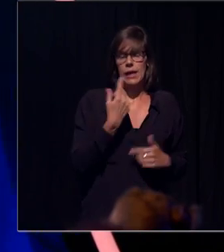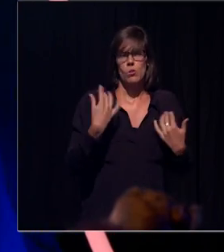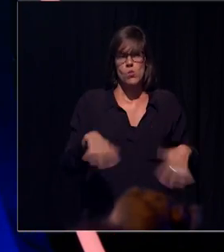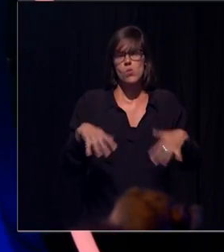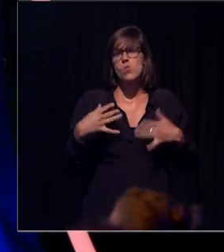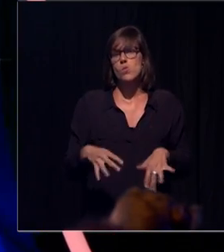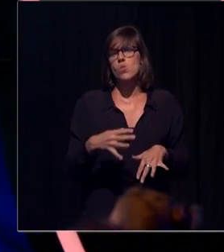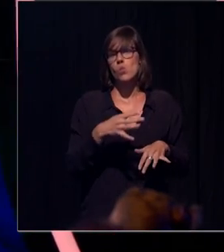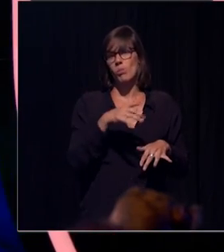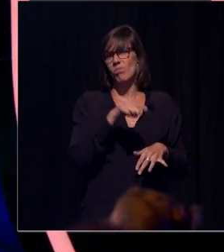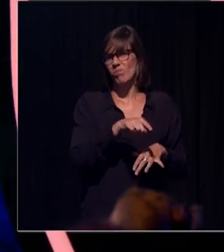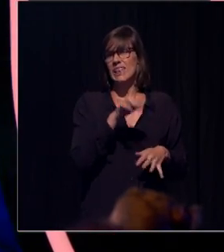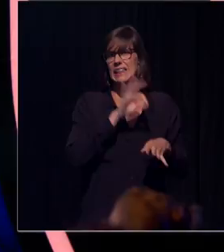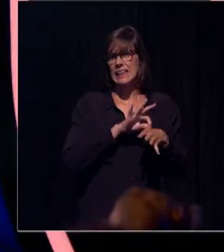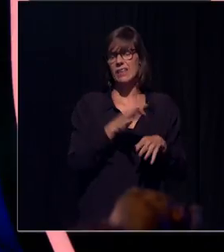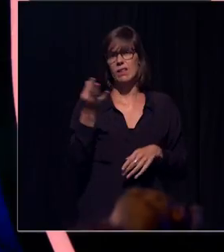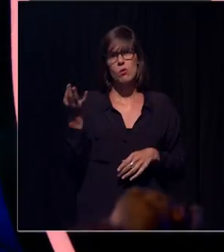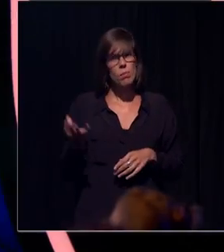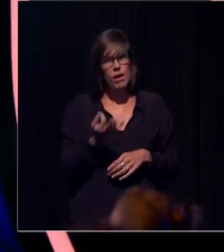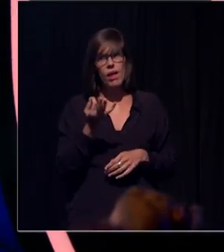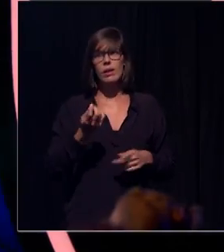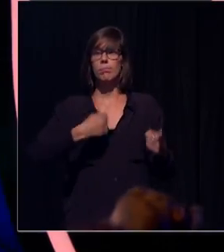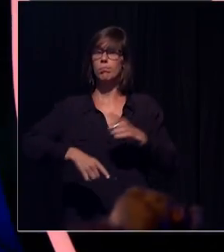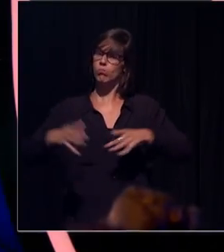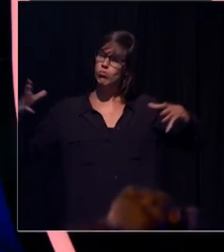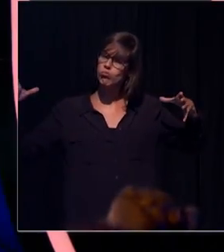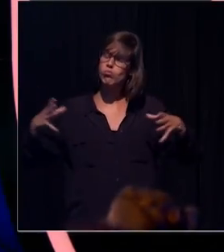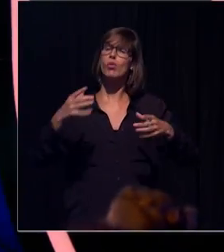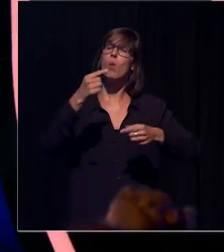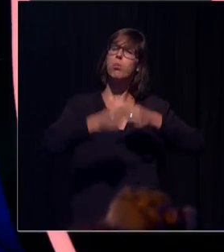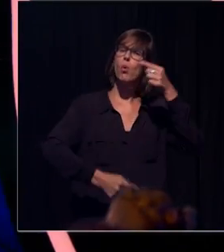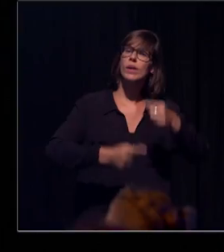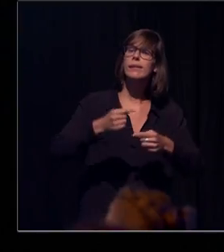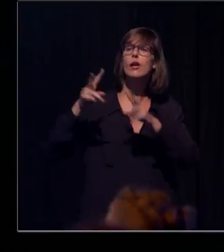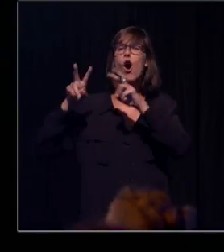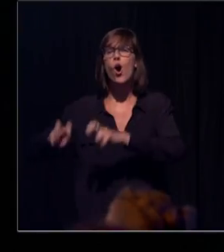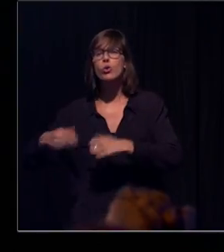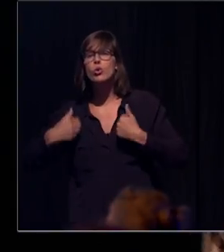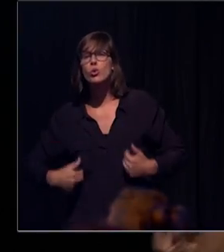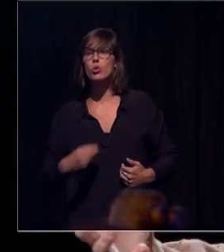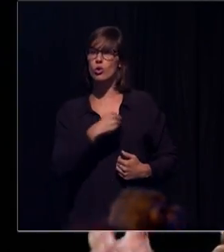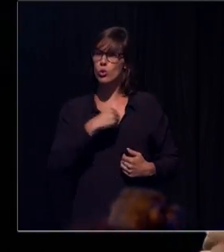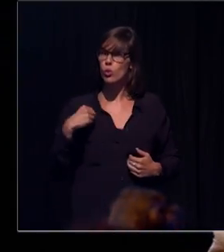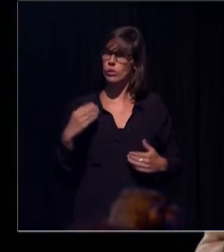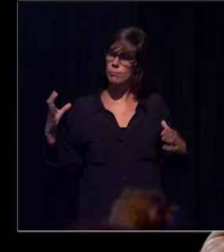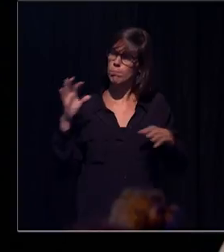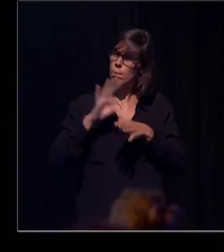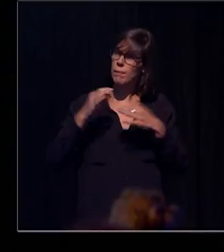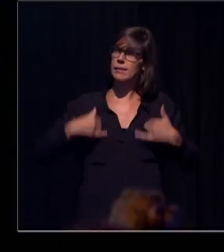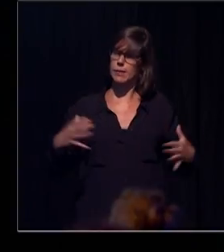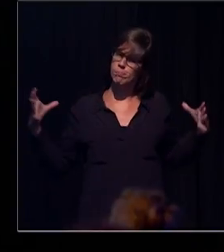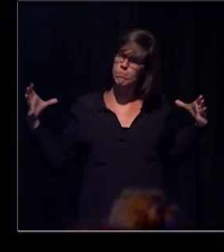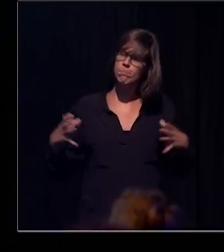belangrijke ziekte. En vandaar dat wij met z'n allen, de politiek, de onderzoekers, de artsen en de patiënten